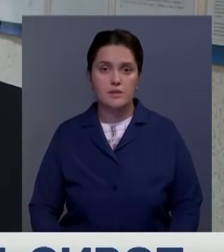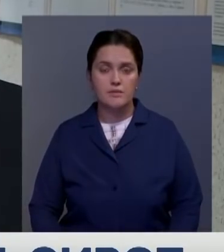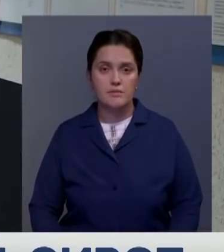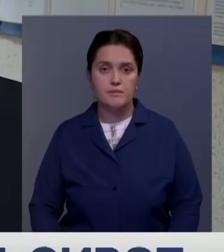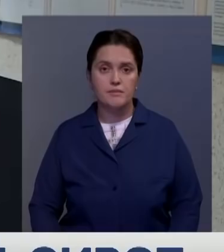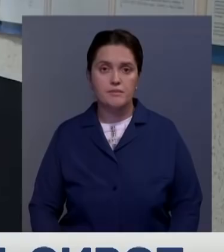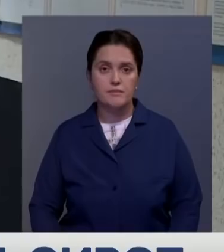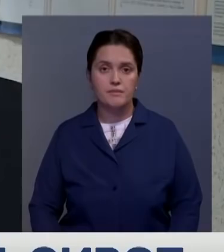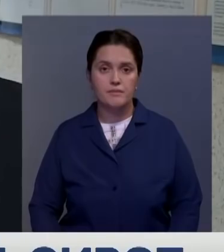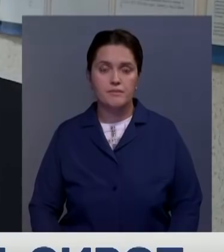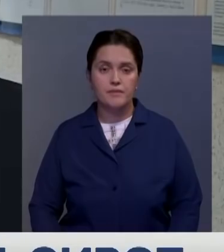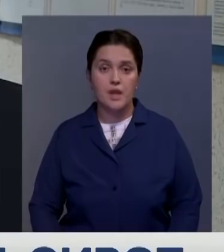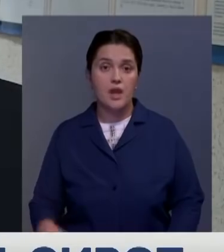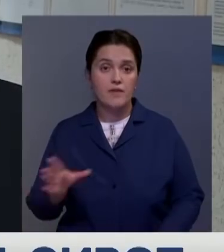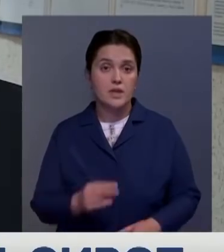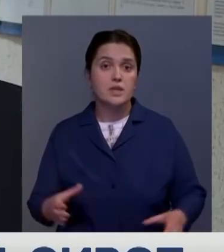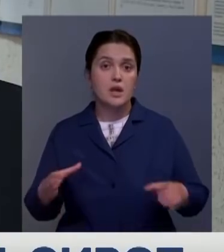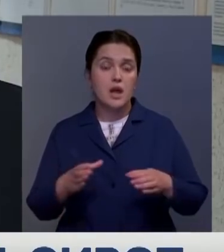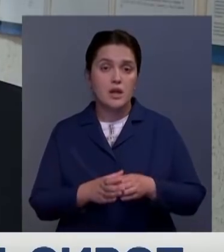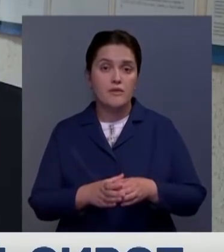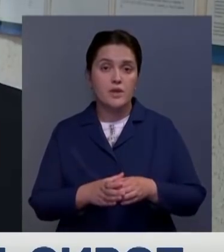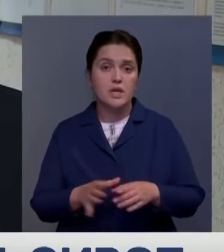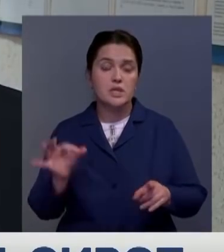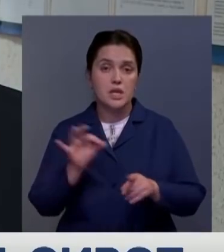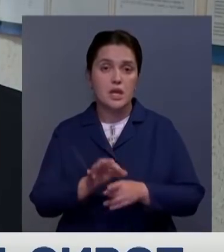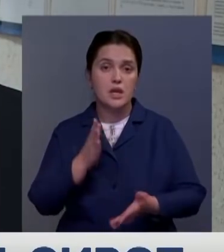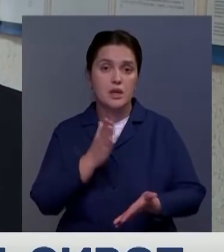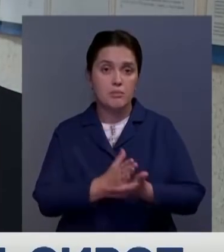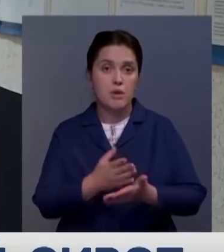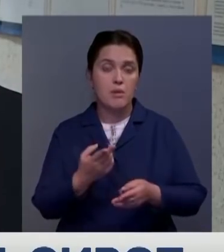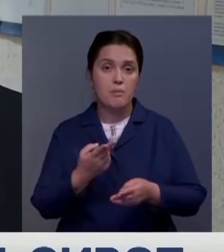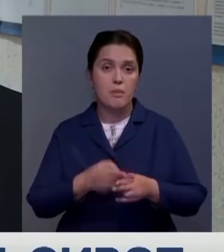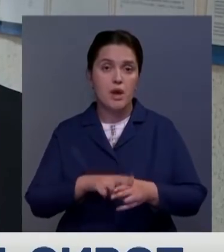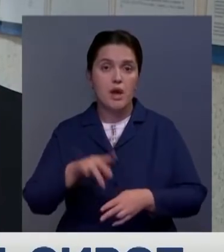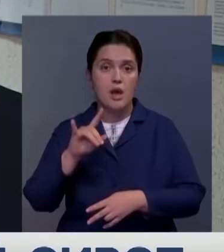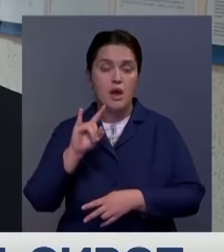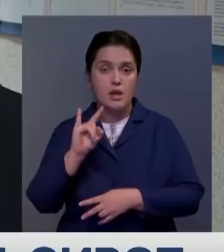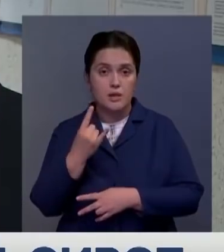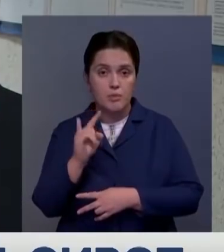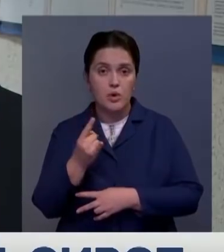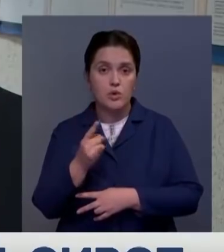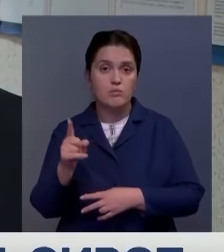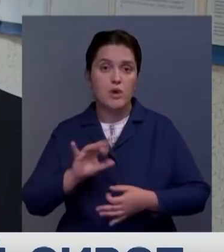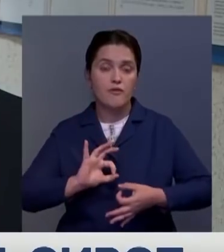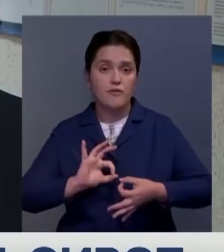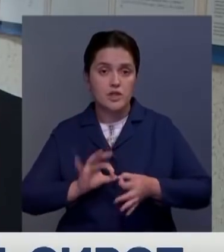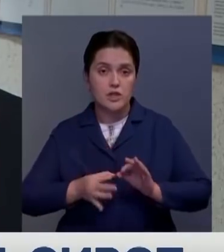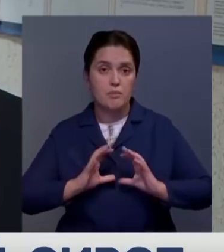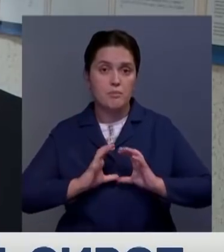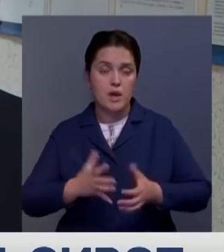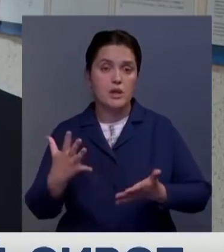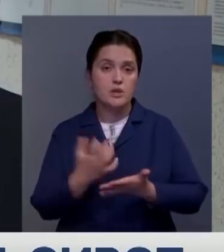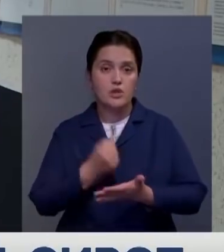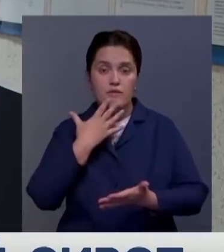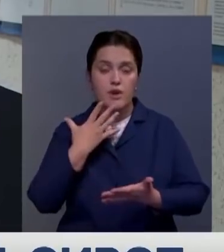оборудованием. Весь коллектив целенаправленно ведет ребенка к тому, чтобы в этом сложном мире он нашел